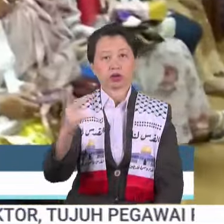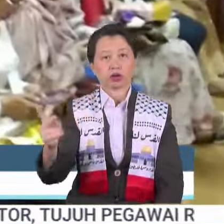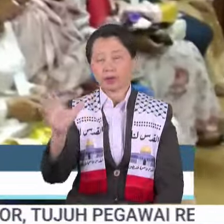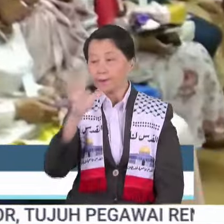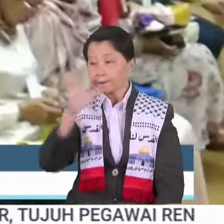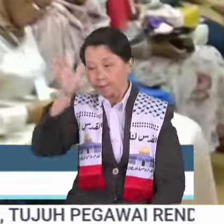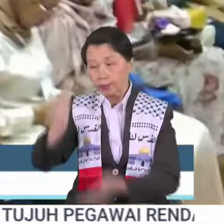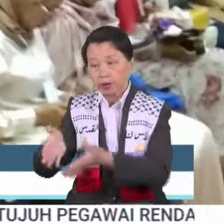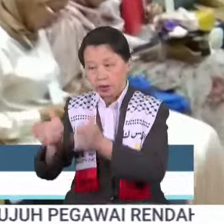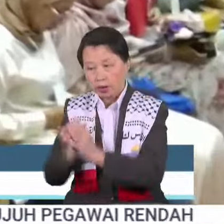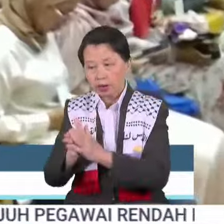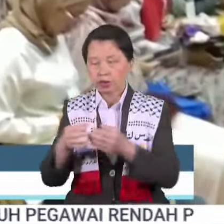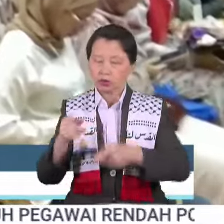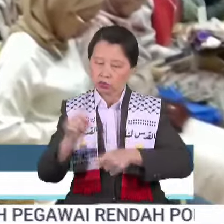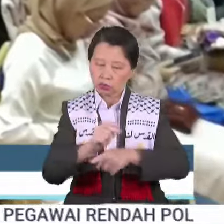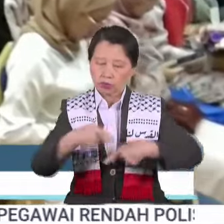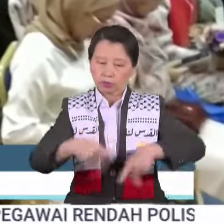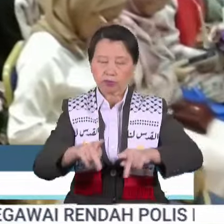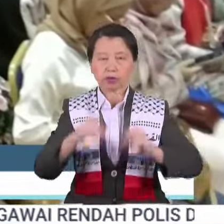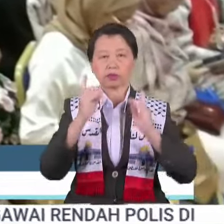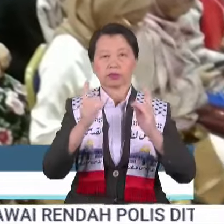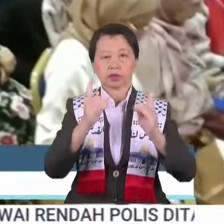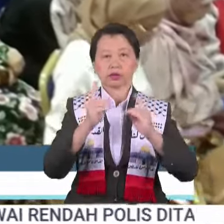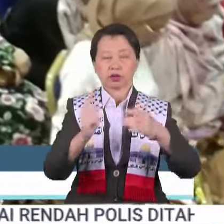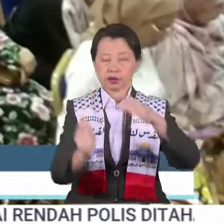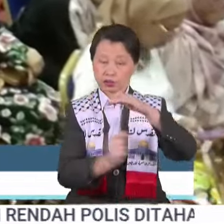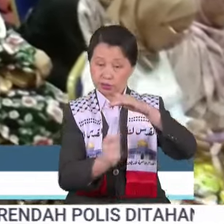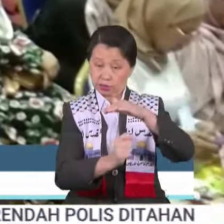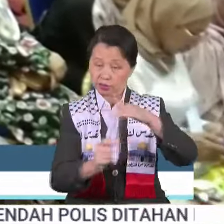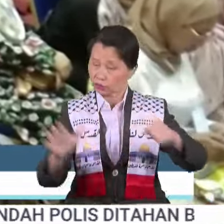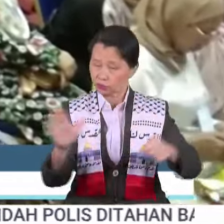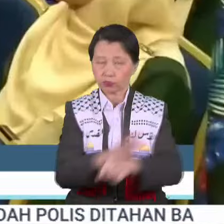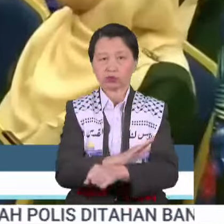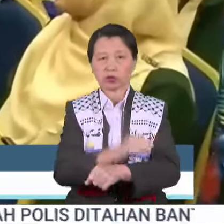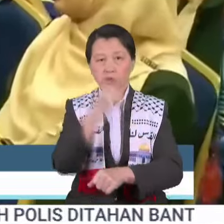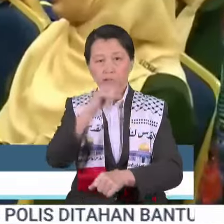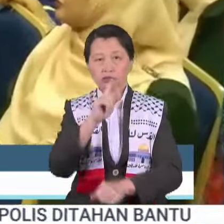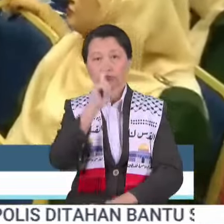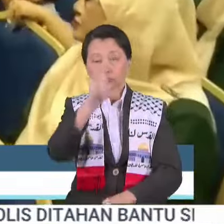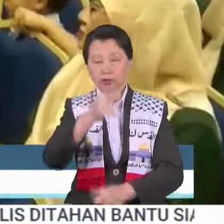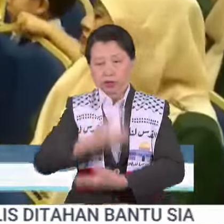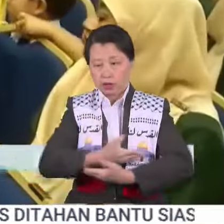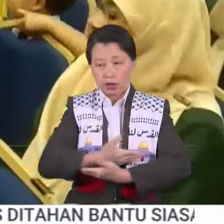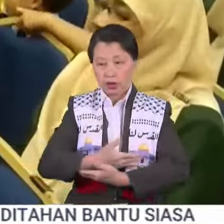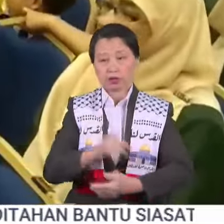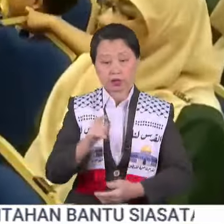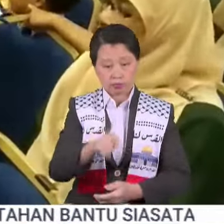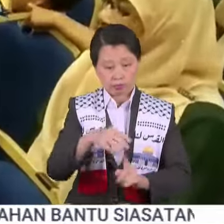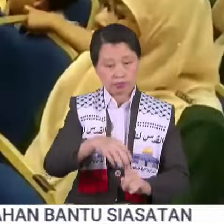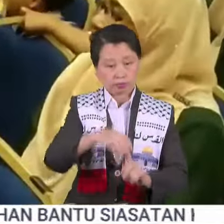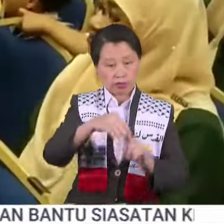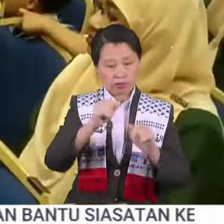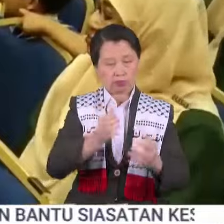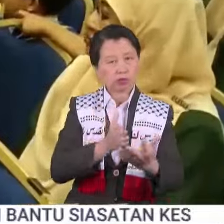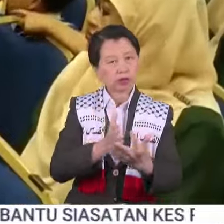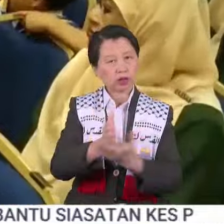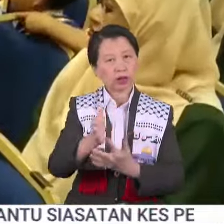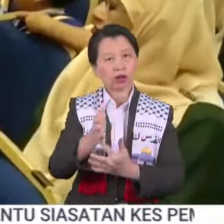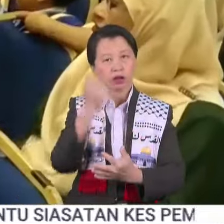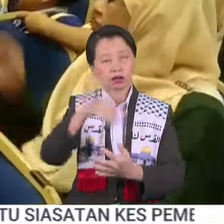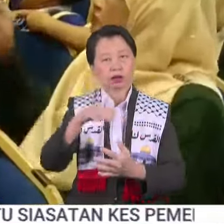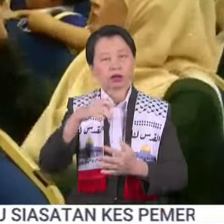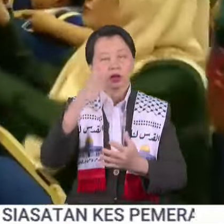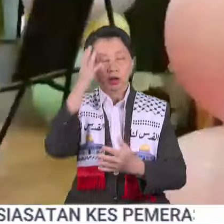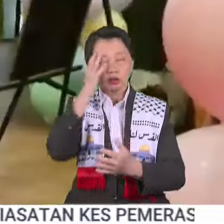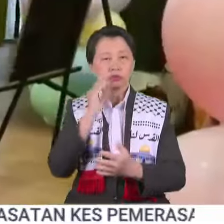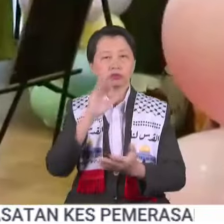bapa disaran menggunakan peluang pendidikan di tabika kemas ini sepenuhnya. Ia bagi memastikan anak-anak khususnya dapat mengharungi suasana